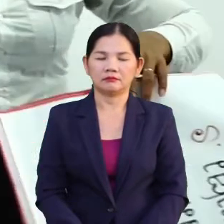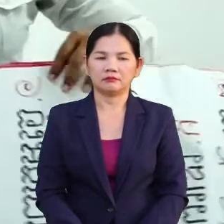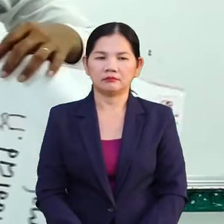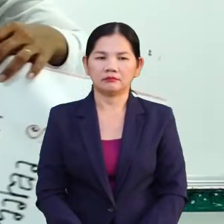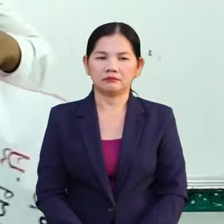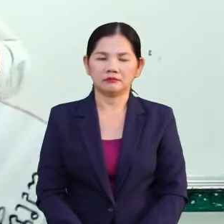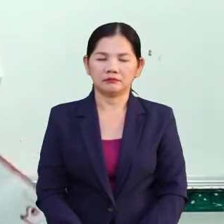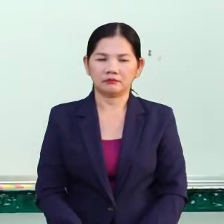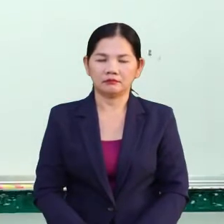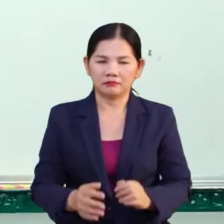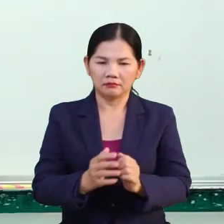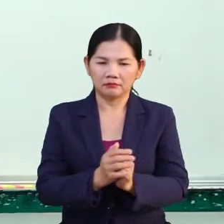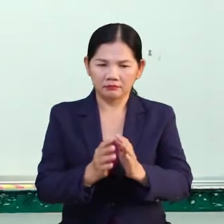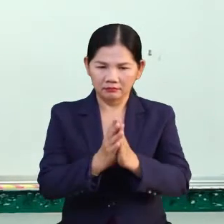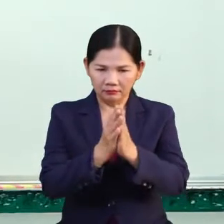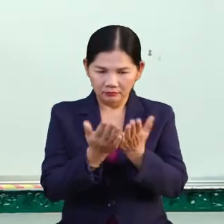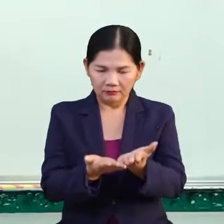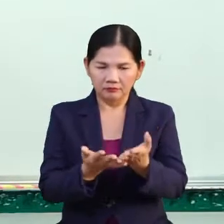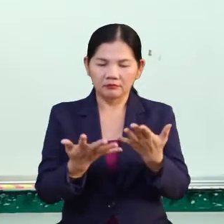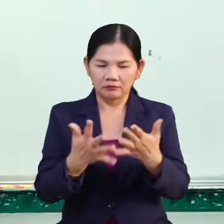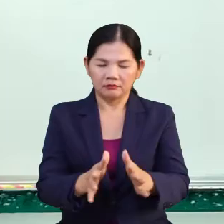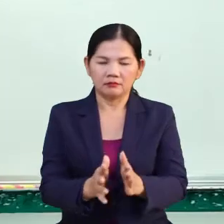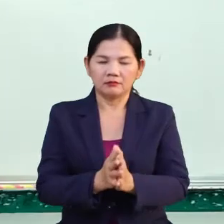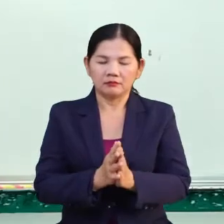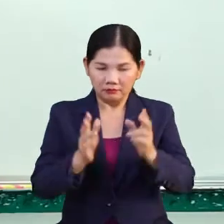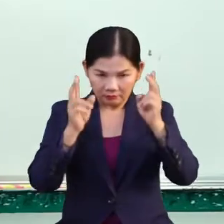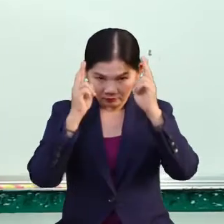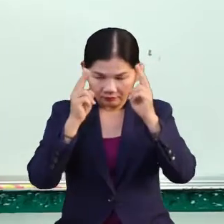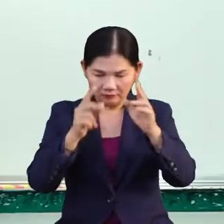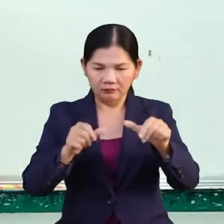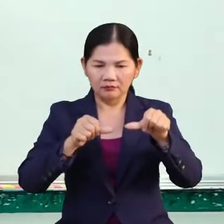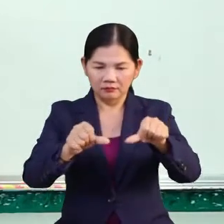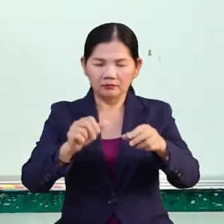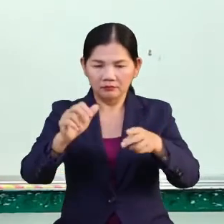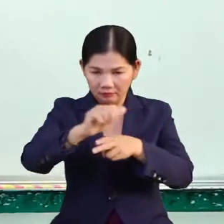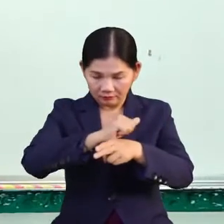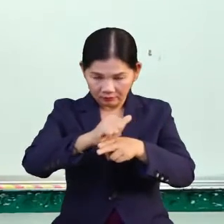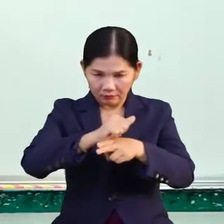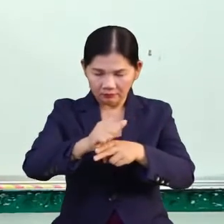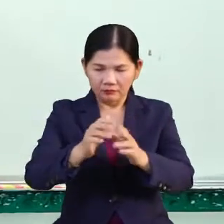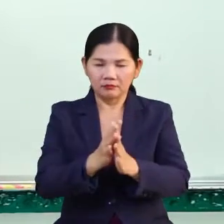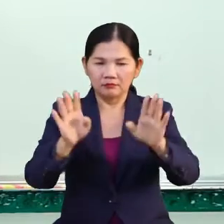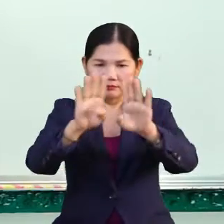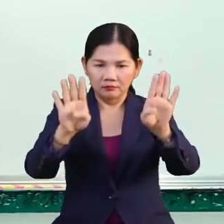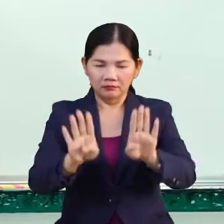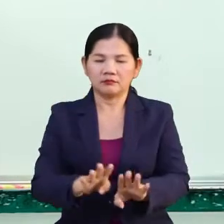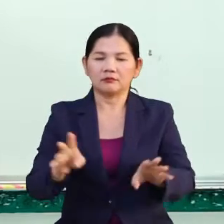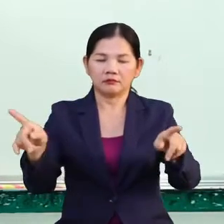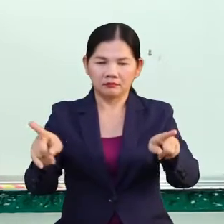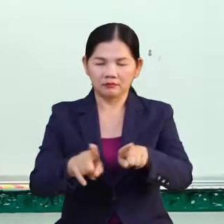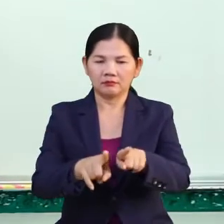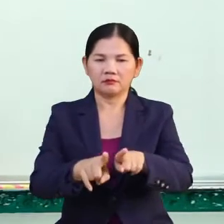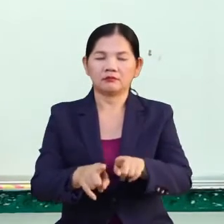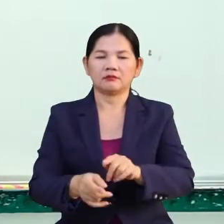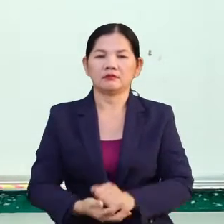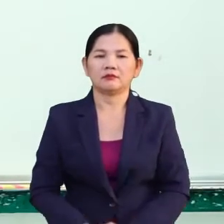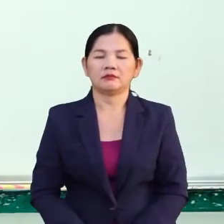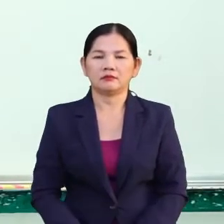ចាកូនមើលនៅក្នុងសៀវភៅសិក្សាគោលយើងទៅហើយអ្នកគ្រូក៏បានបង្ហាញលំហាត់ទាំងអស់នោះនៅលើក្តារខៀនដូចគ្នាណាកូនណា